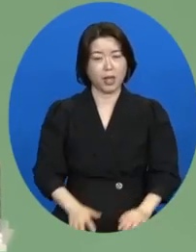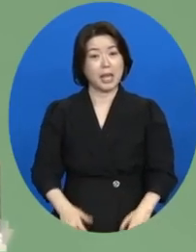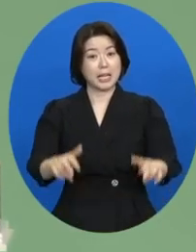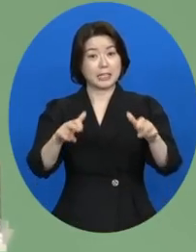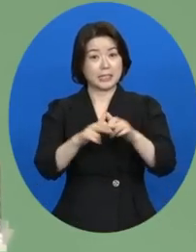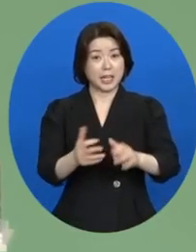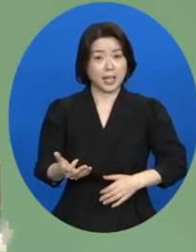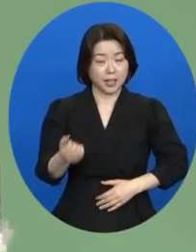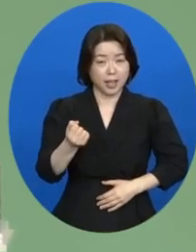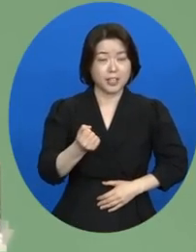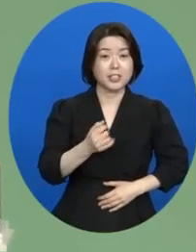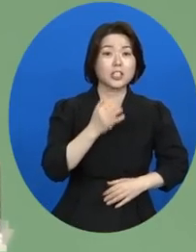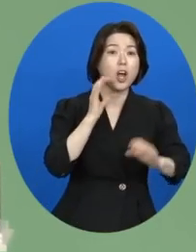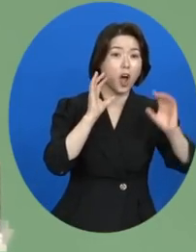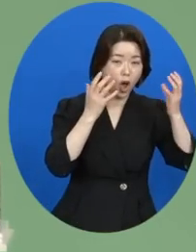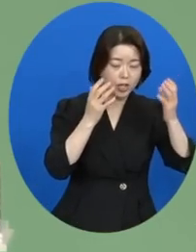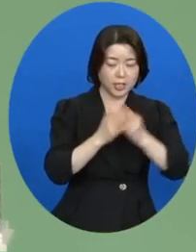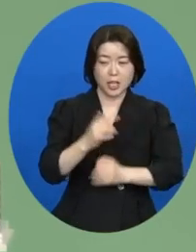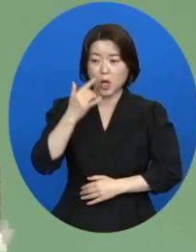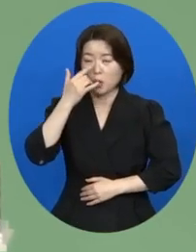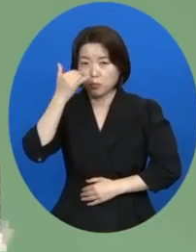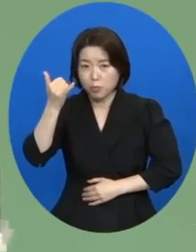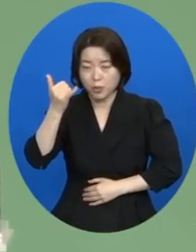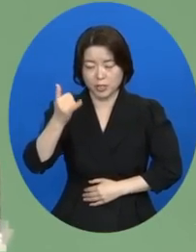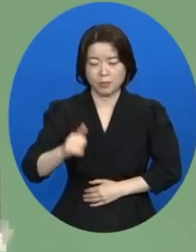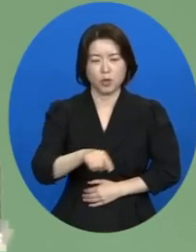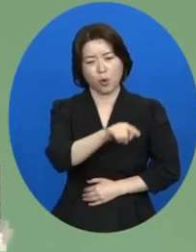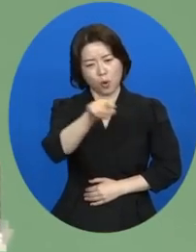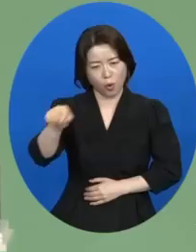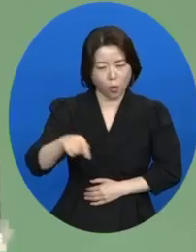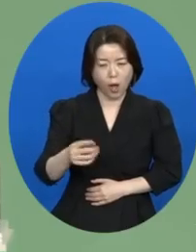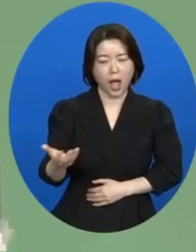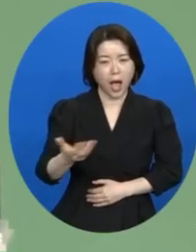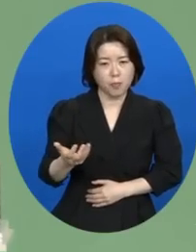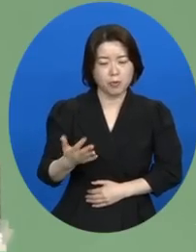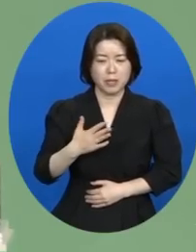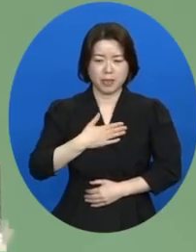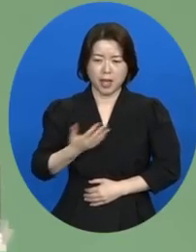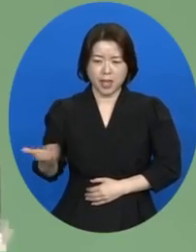어린이들과 부모님들의 아픔을 더욱 나의